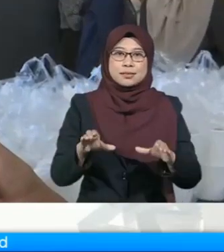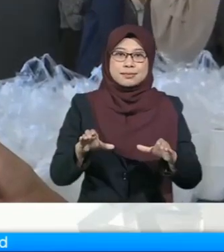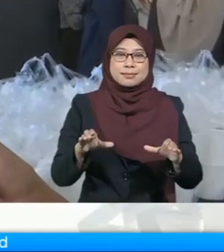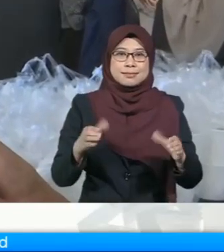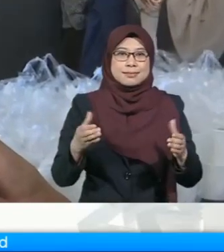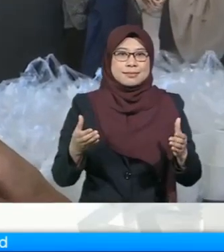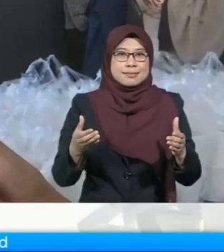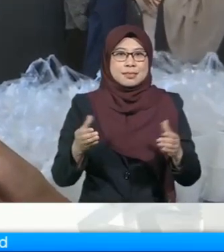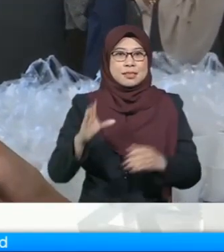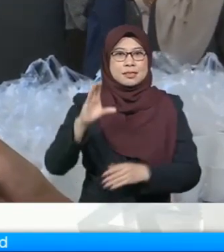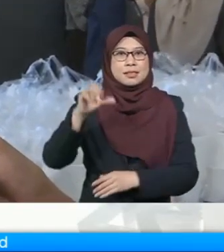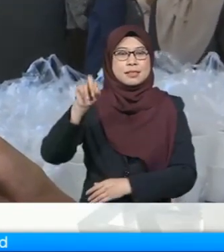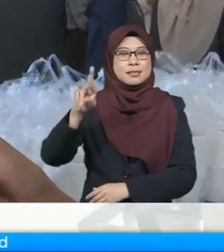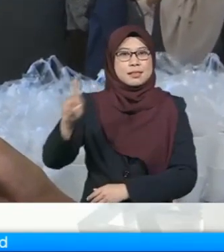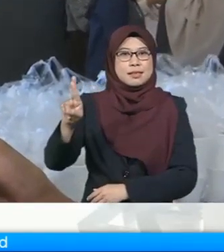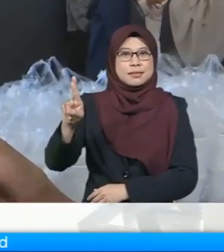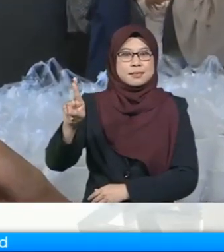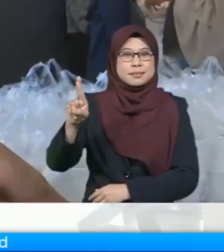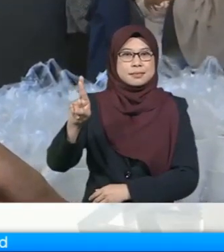macam